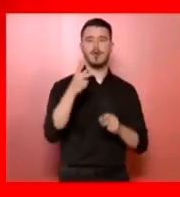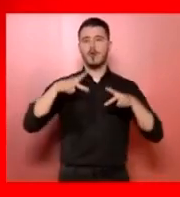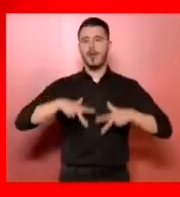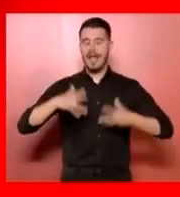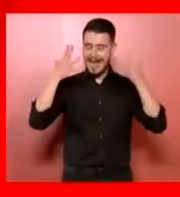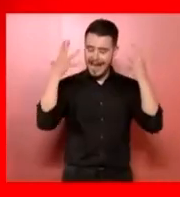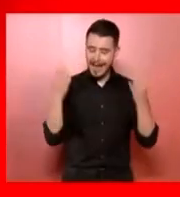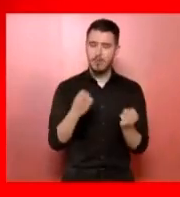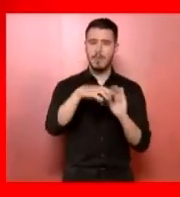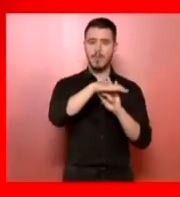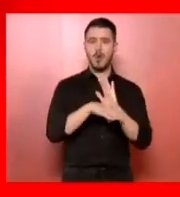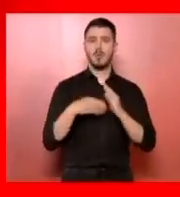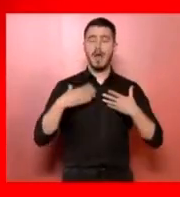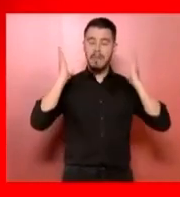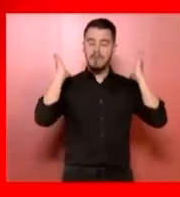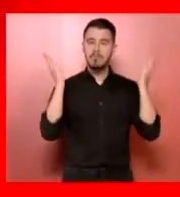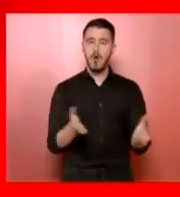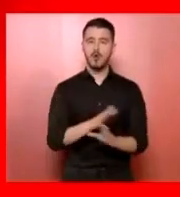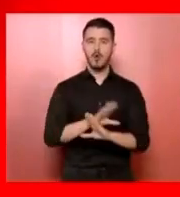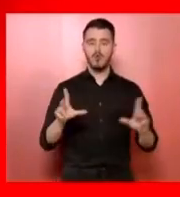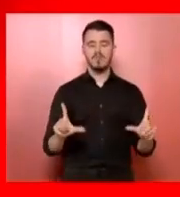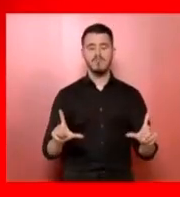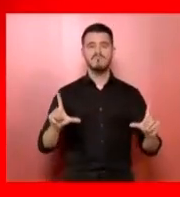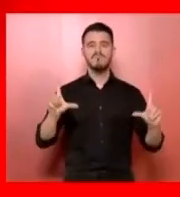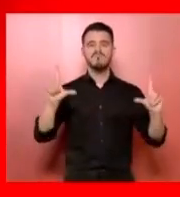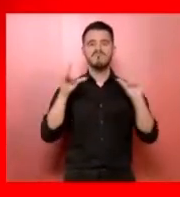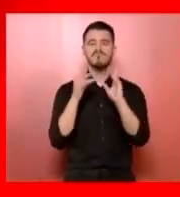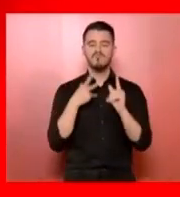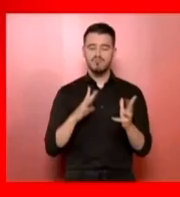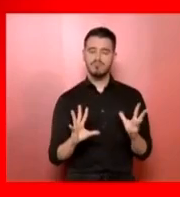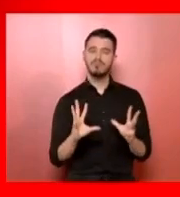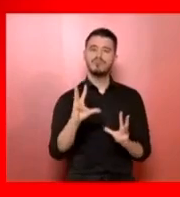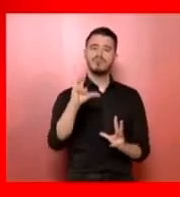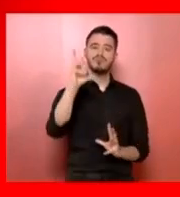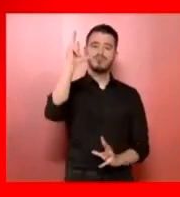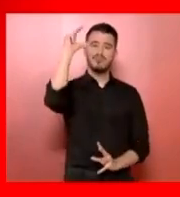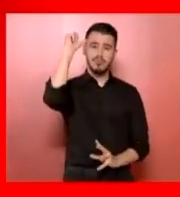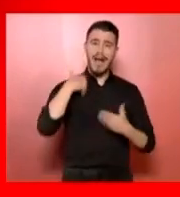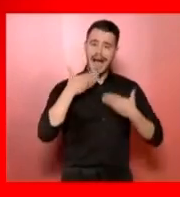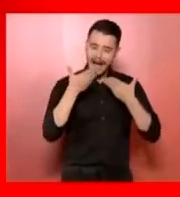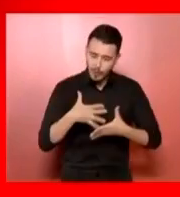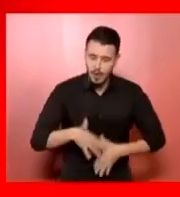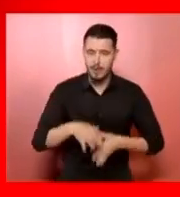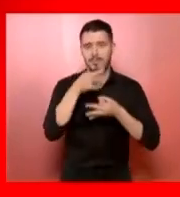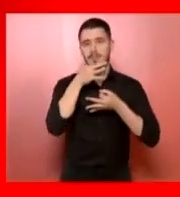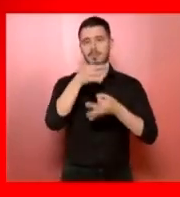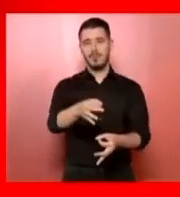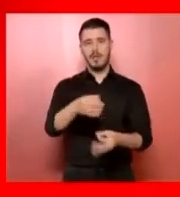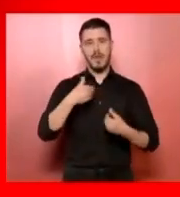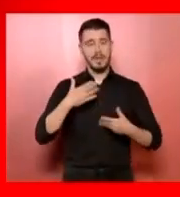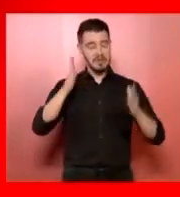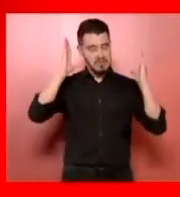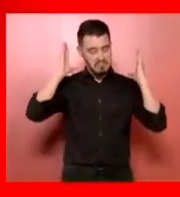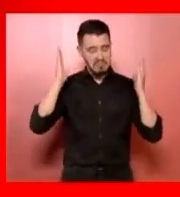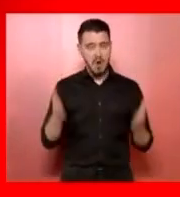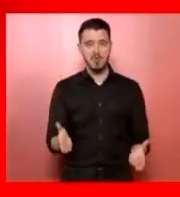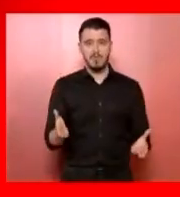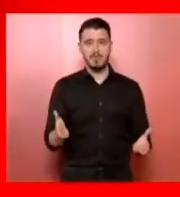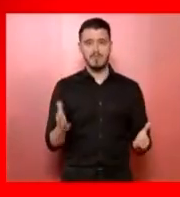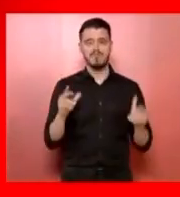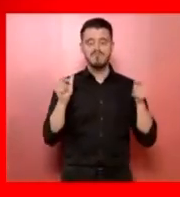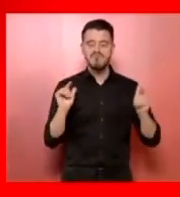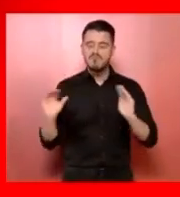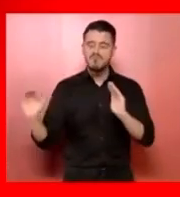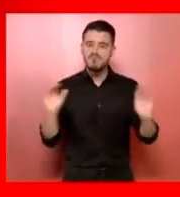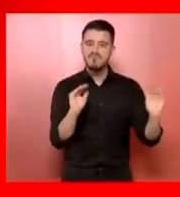πρόγραμμα και θέλουμε ένα κοινωνικό αναπτυξιακό κράτος, αυτό εννοούμε. Εννοούμε ότι θα έχει τη μέρημνα